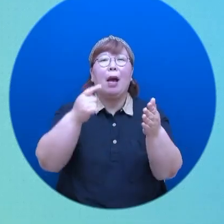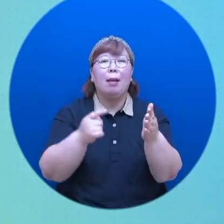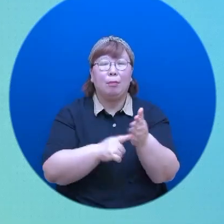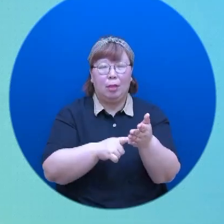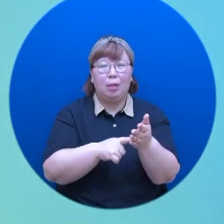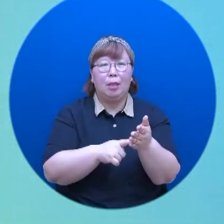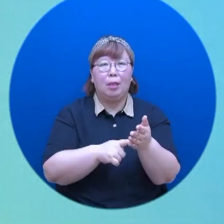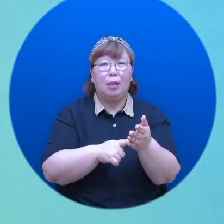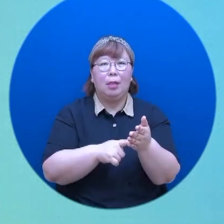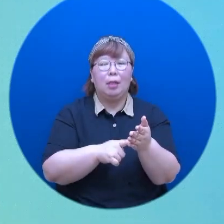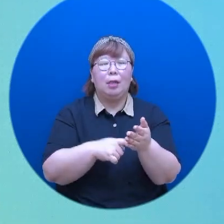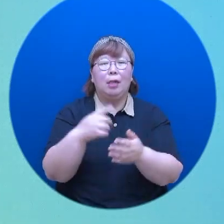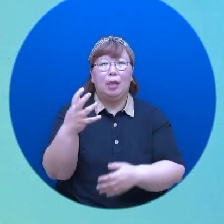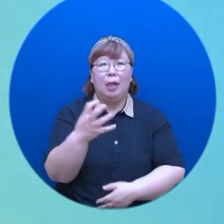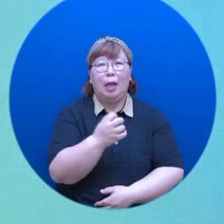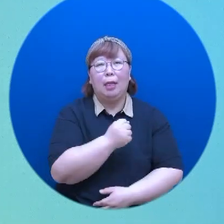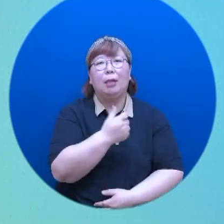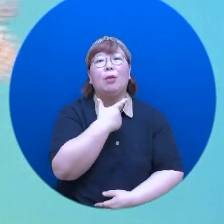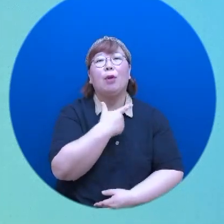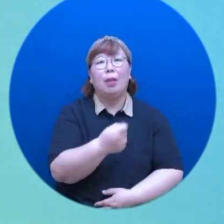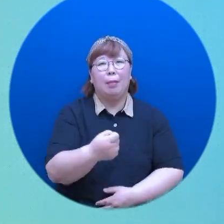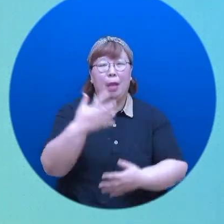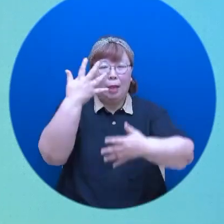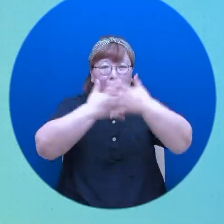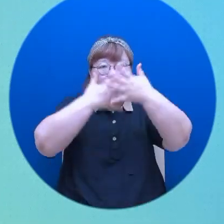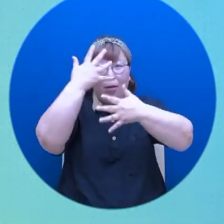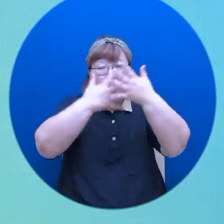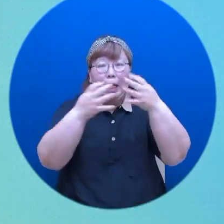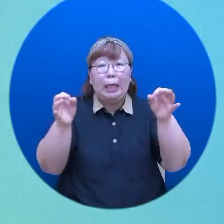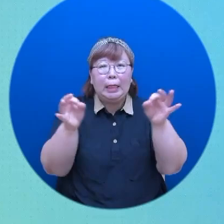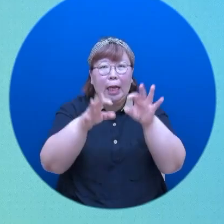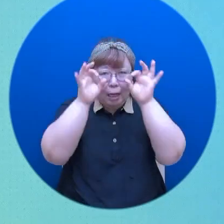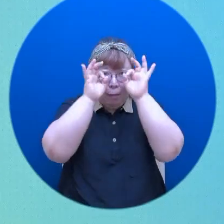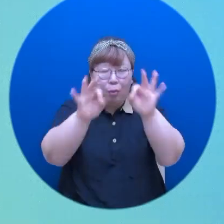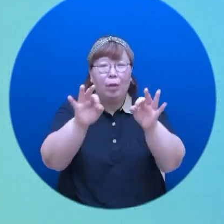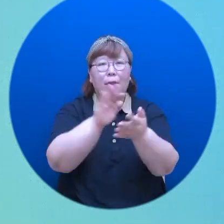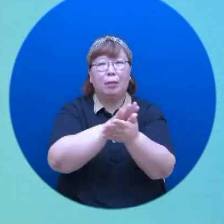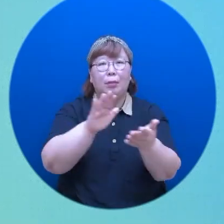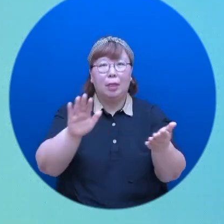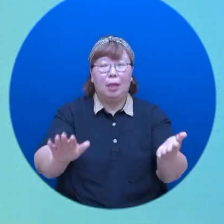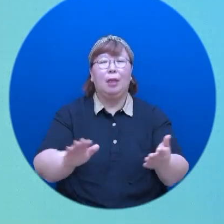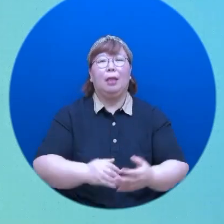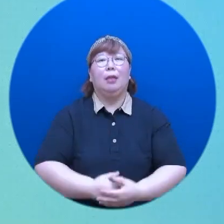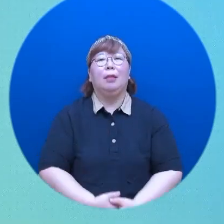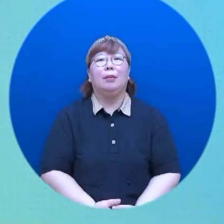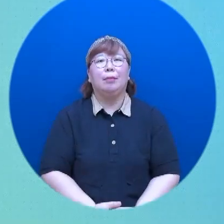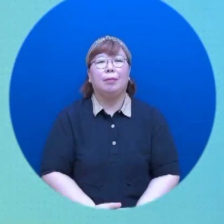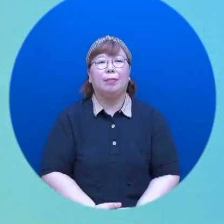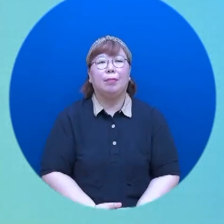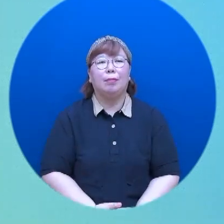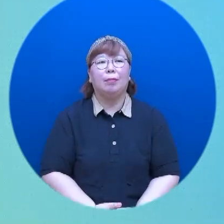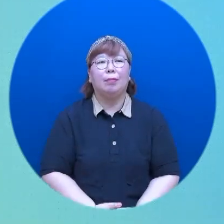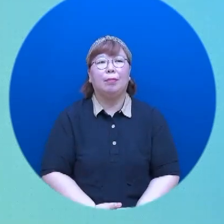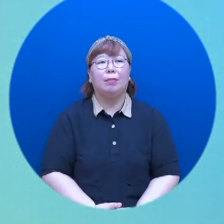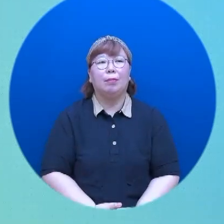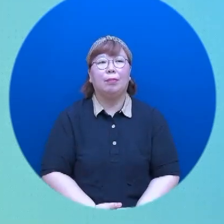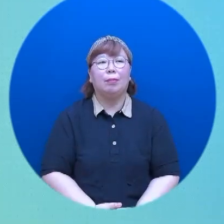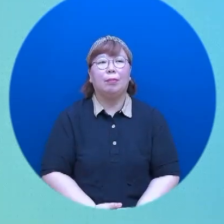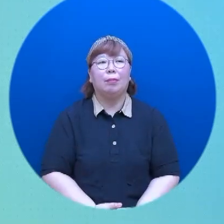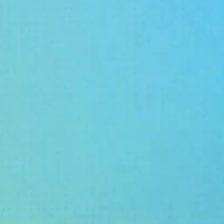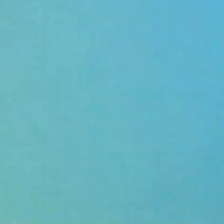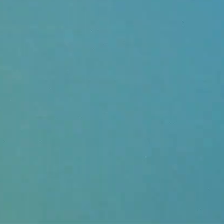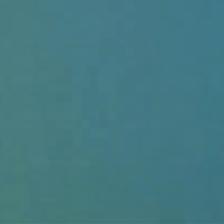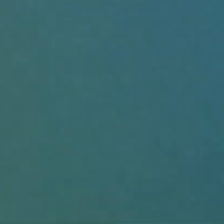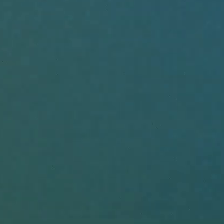한번 가지면서 그 영상을 잠깐 보고 계속 말씀을 좀 전하도록 하겠습니다. 영상 준비되는 대로